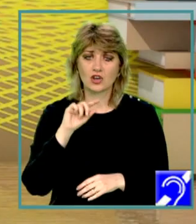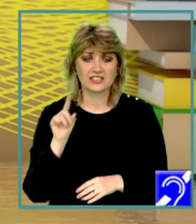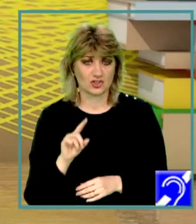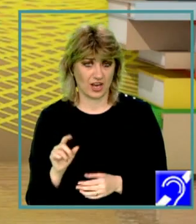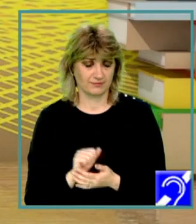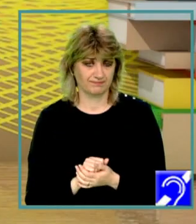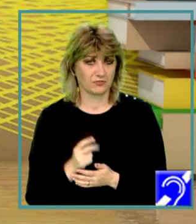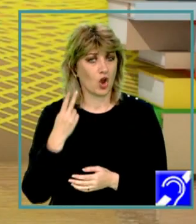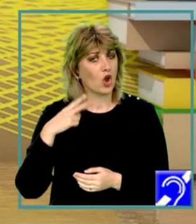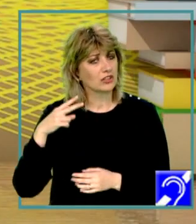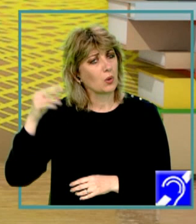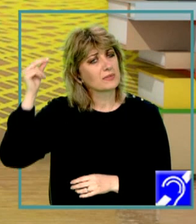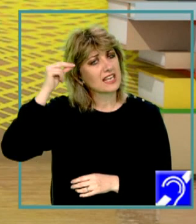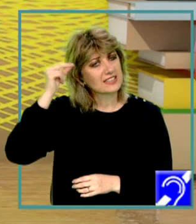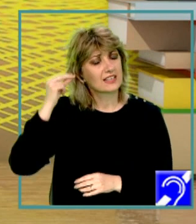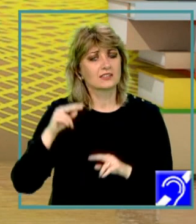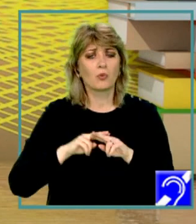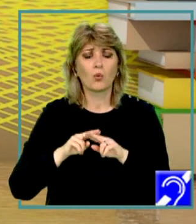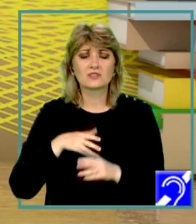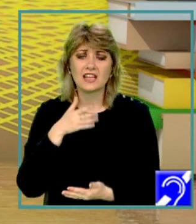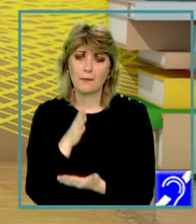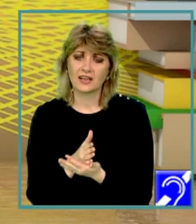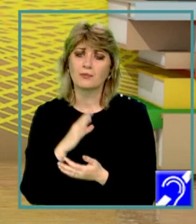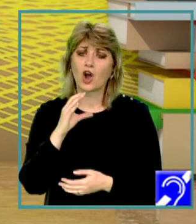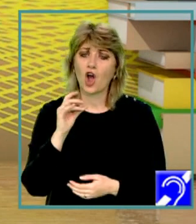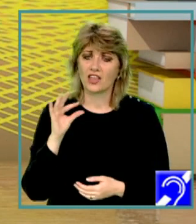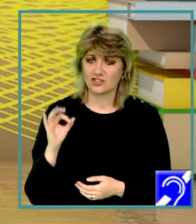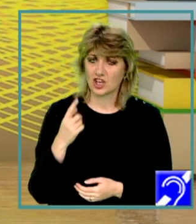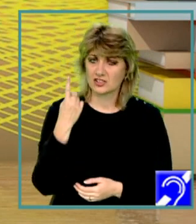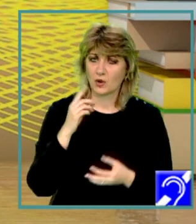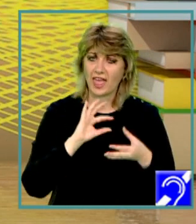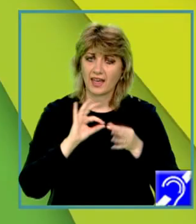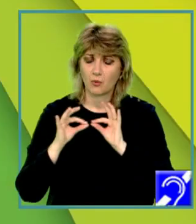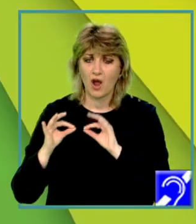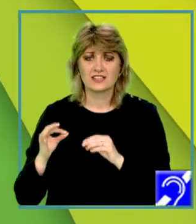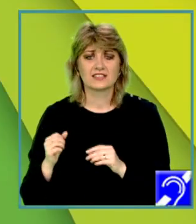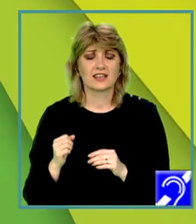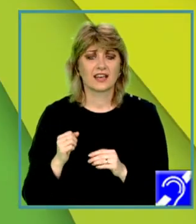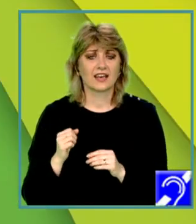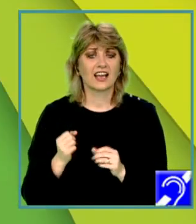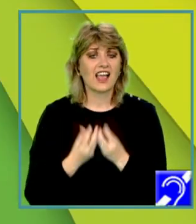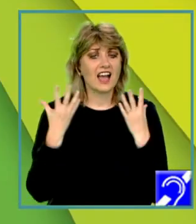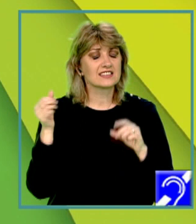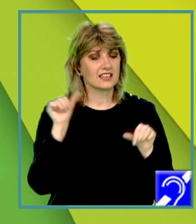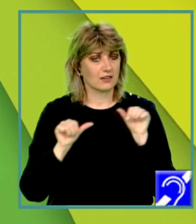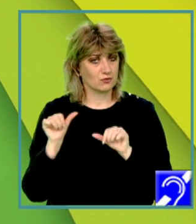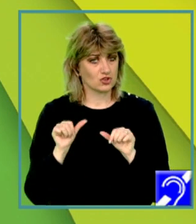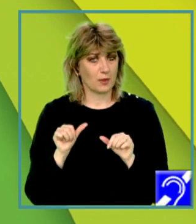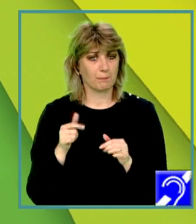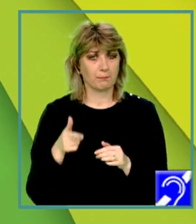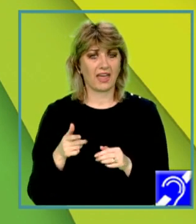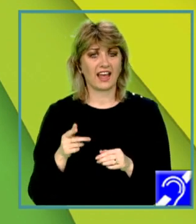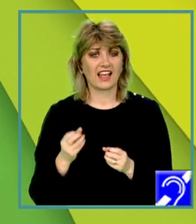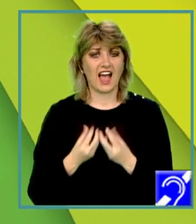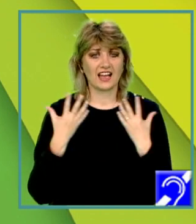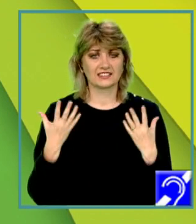continuăm să exersăm modul în care stabilim coeficienți un ecuația reacției chimice pe prea știa